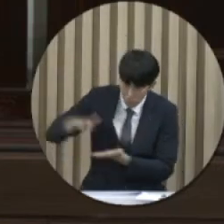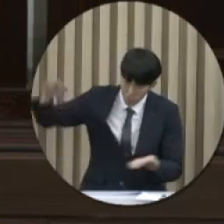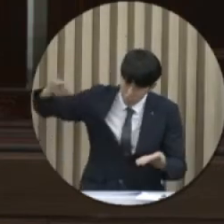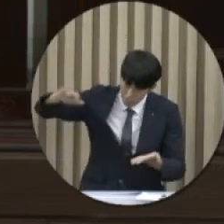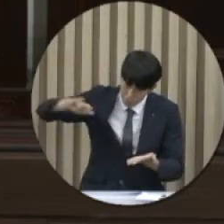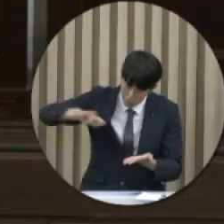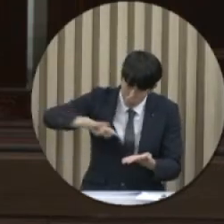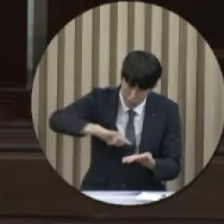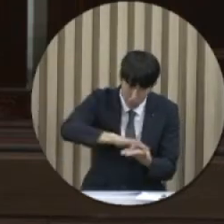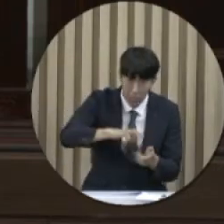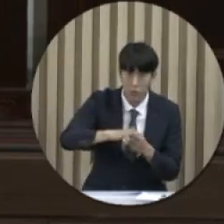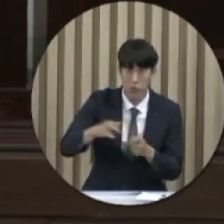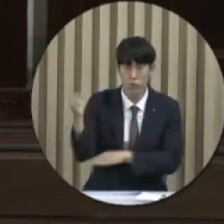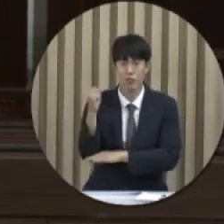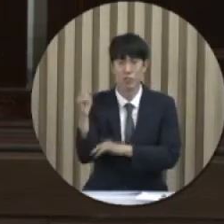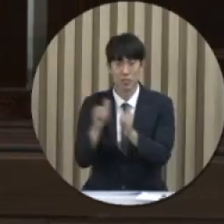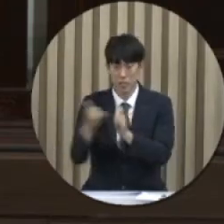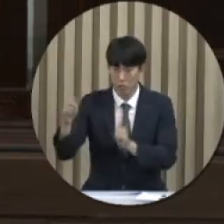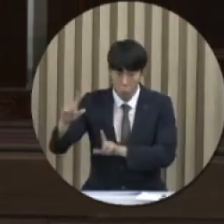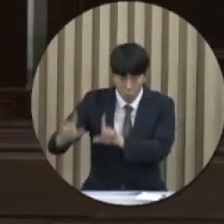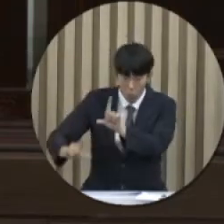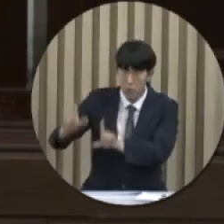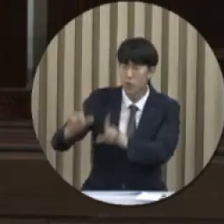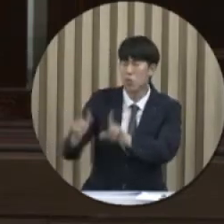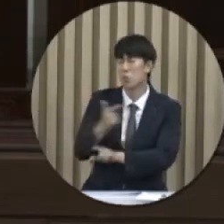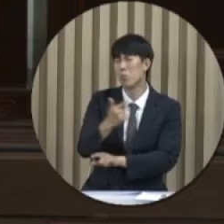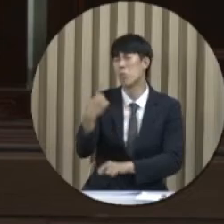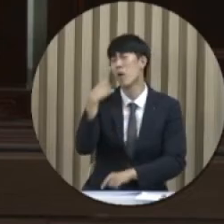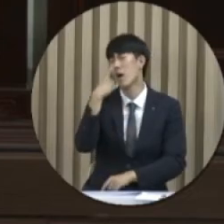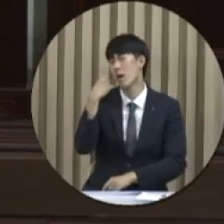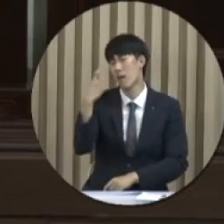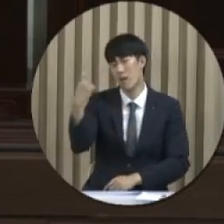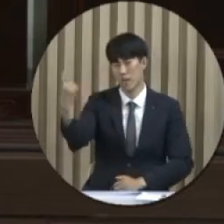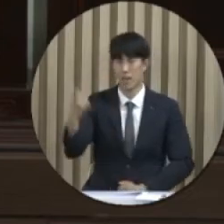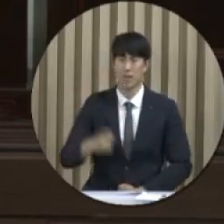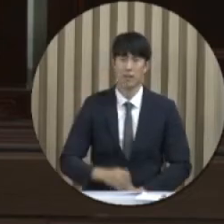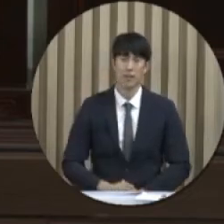전투기 조종사의 모습은 멋짐 그 자체였습니다.